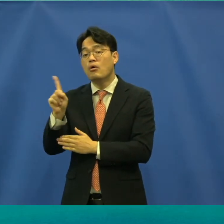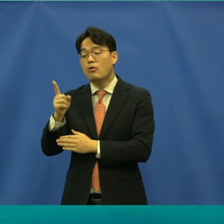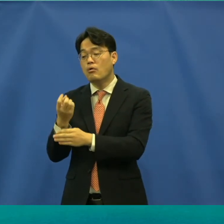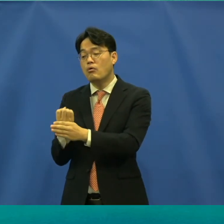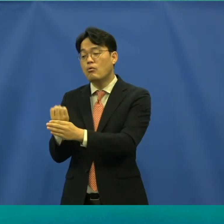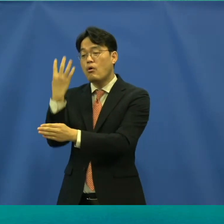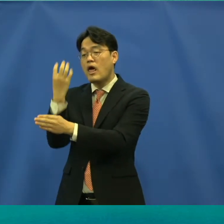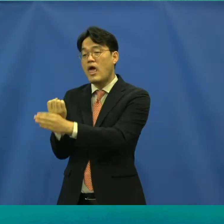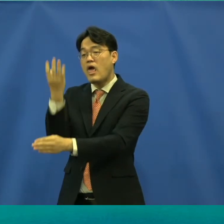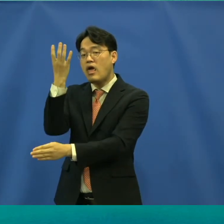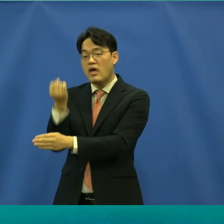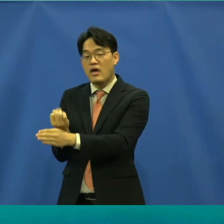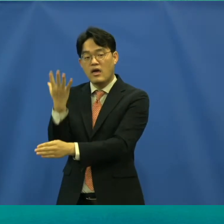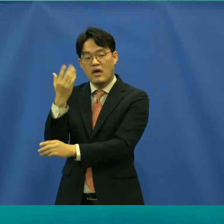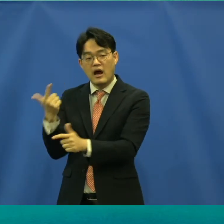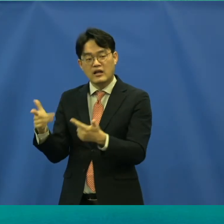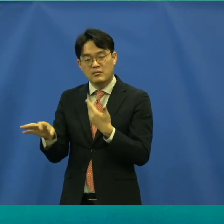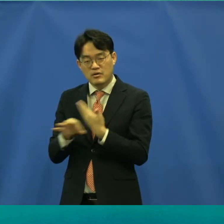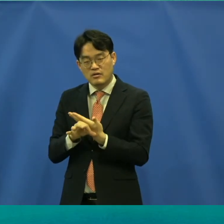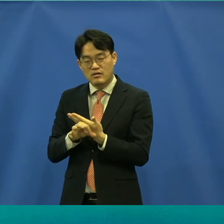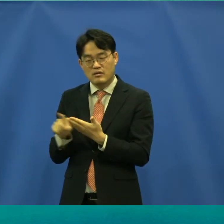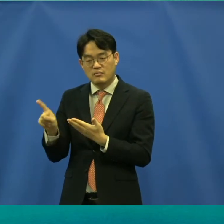고래입니까? 뭐 상어입니까?